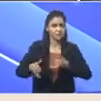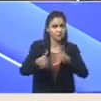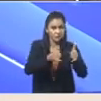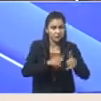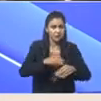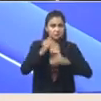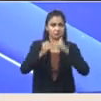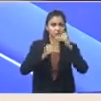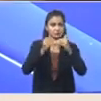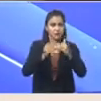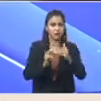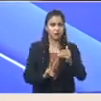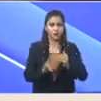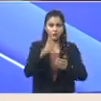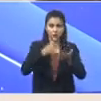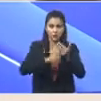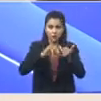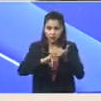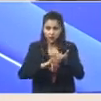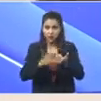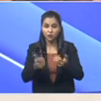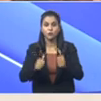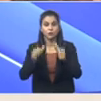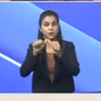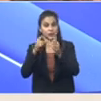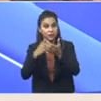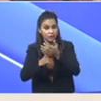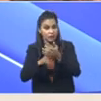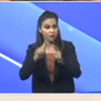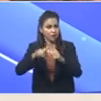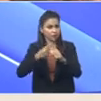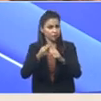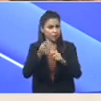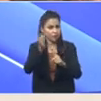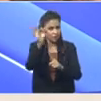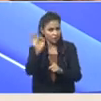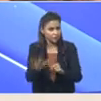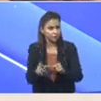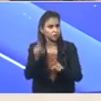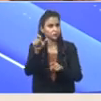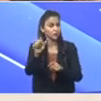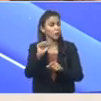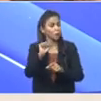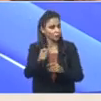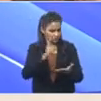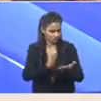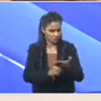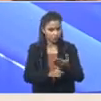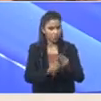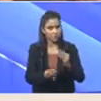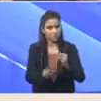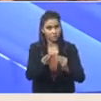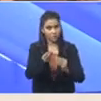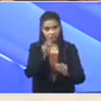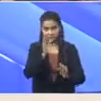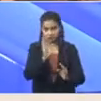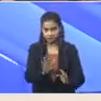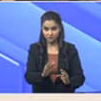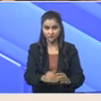डेवलपर्स, वीआर और एआर एक्सपर्ट्स, उनकी भी मांग लगातार बढ़ती जा रही